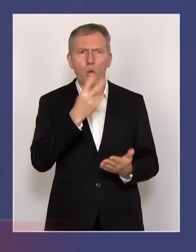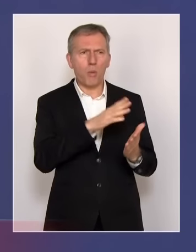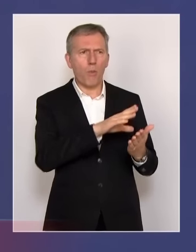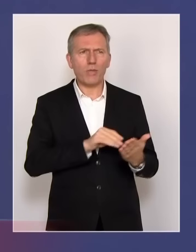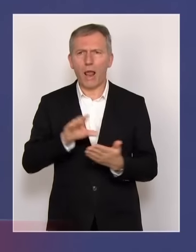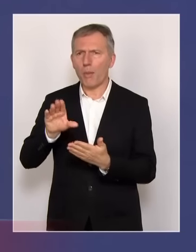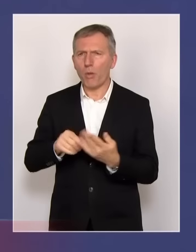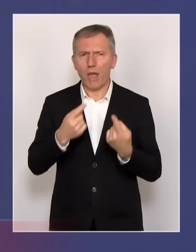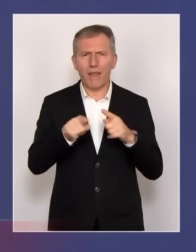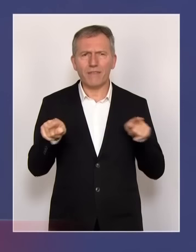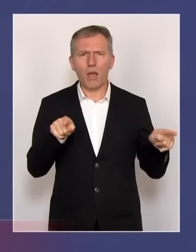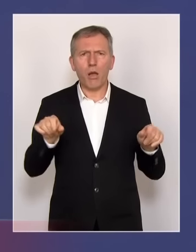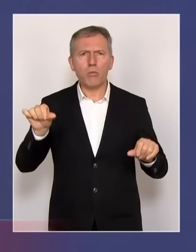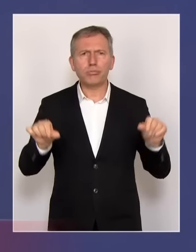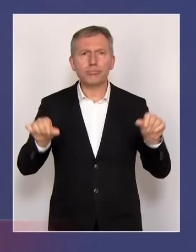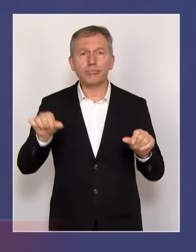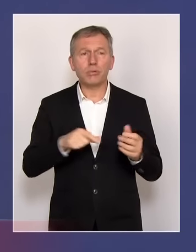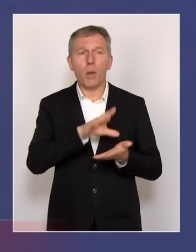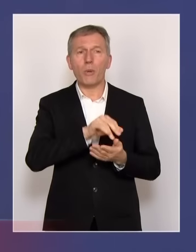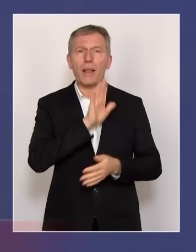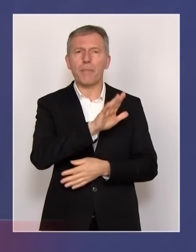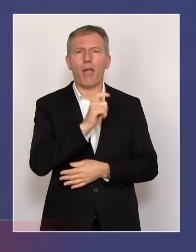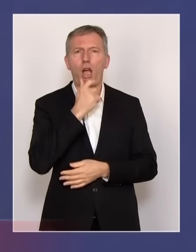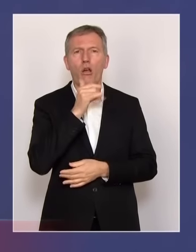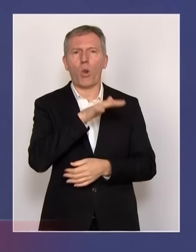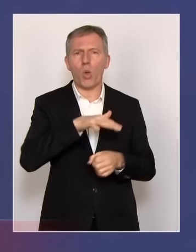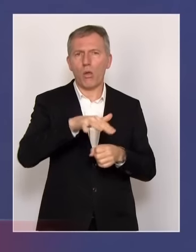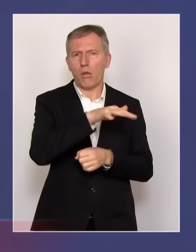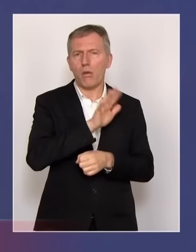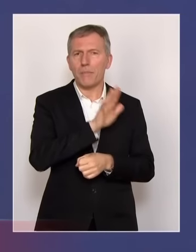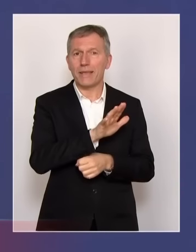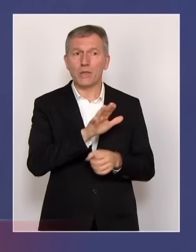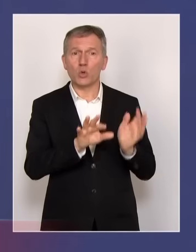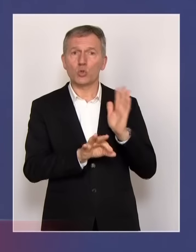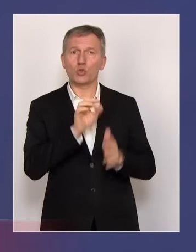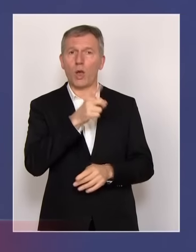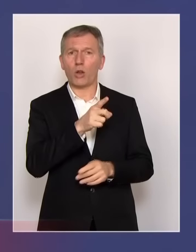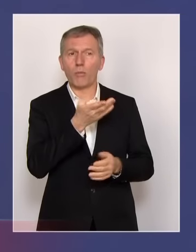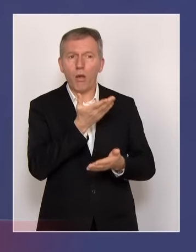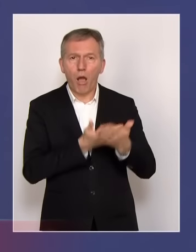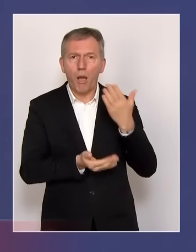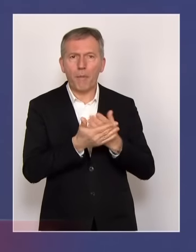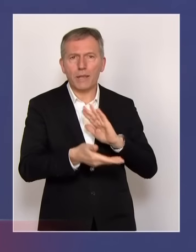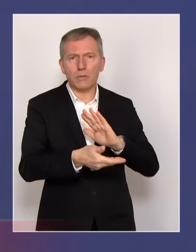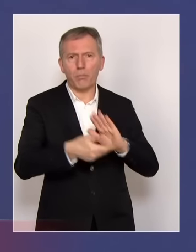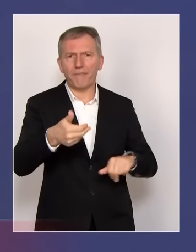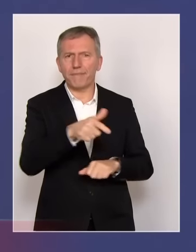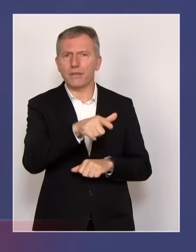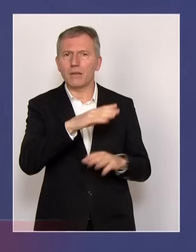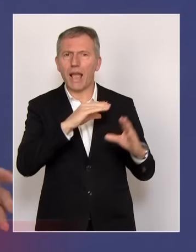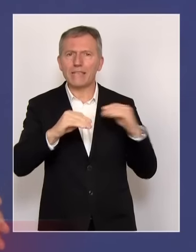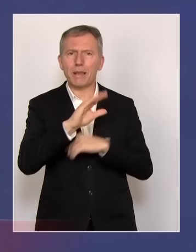qui s'imposent vous avez un modèle anglo-saxon qui de fait est celui qui choisit de déléguer cet espace de vie